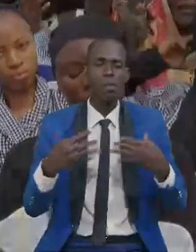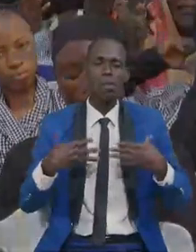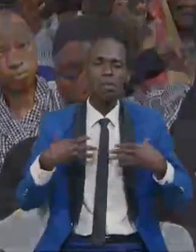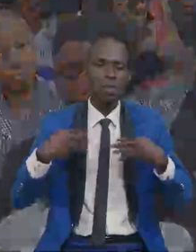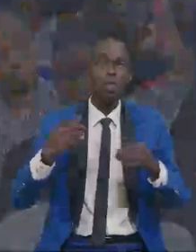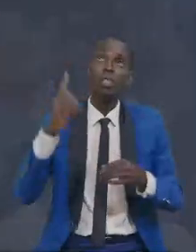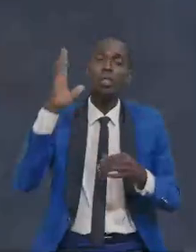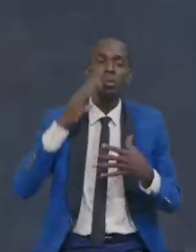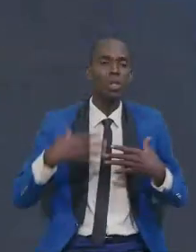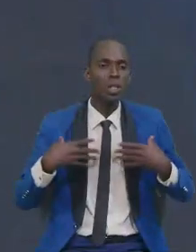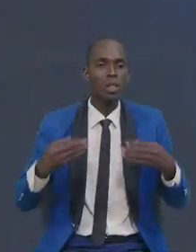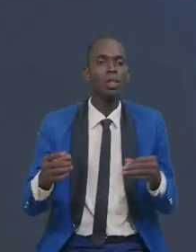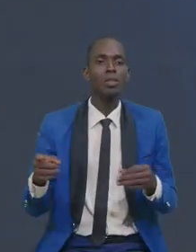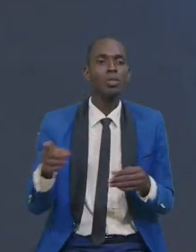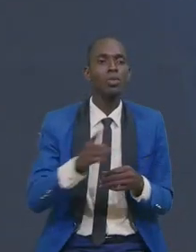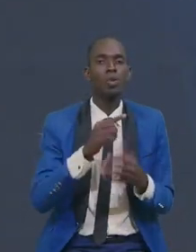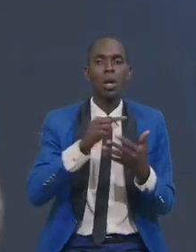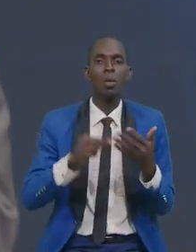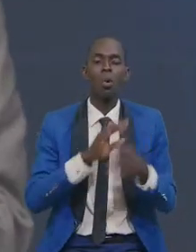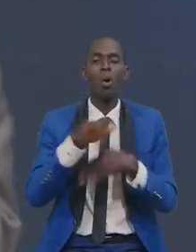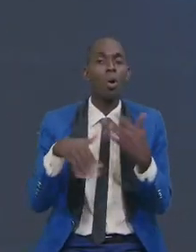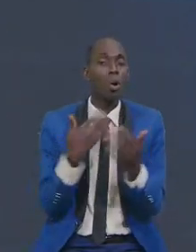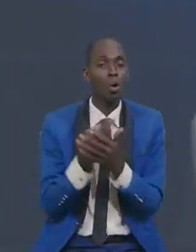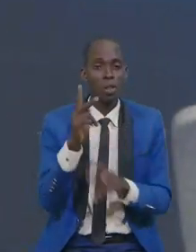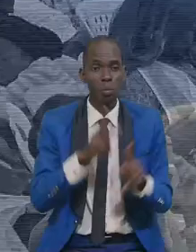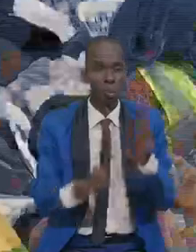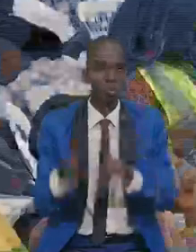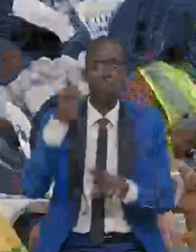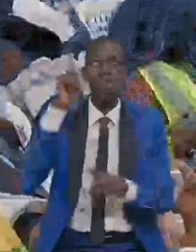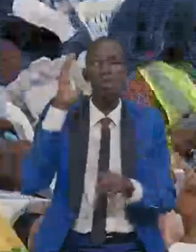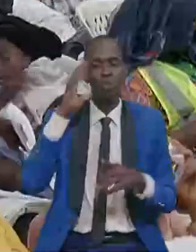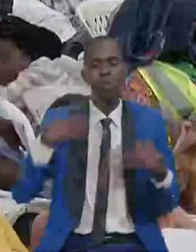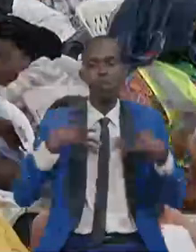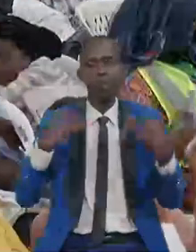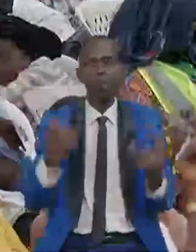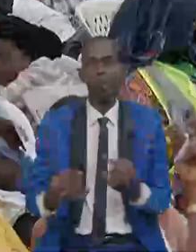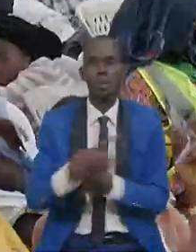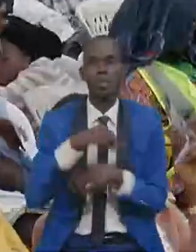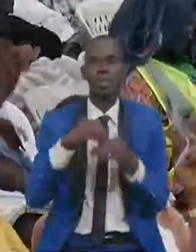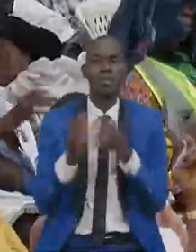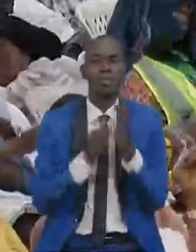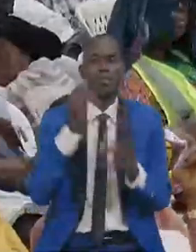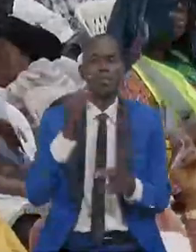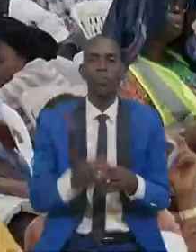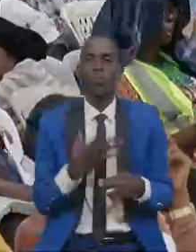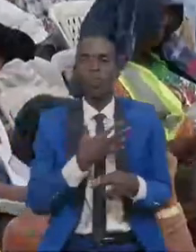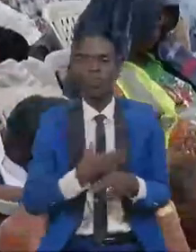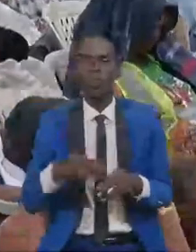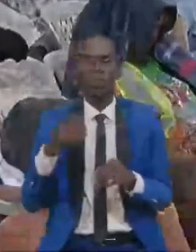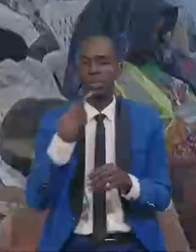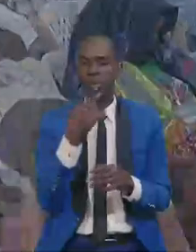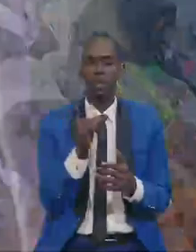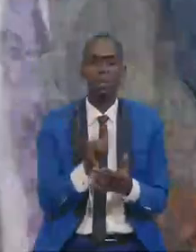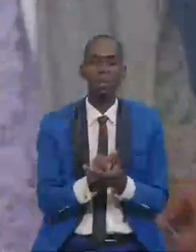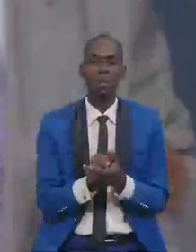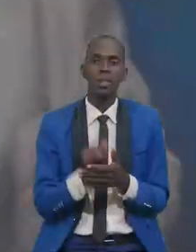te guérir parmi tous ceux-là qu'il va guérir aujourd'hui au nom de Jésus. Et il